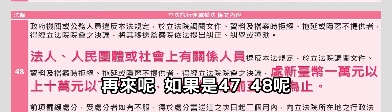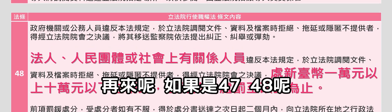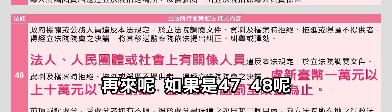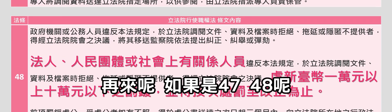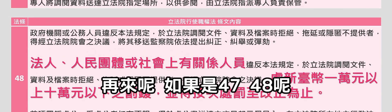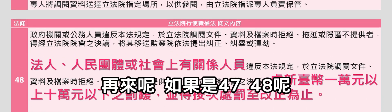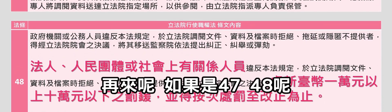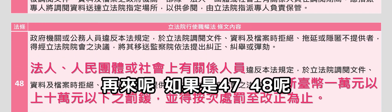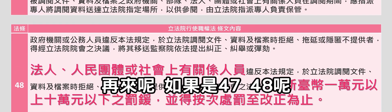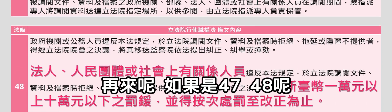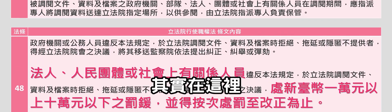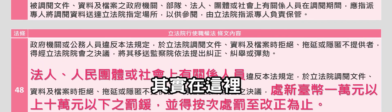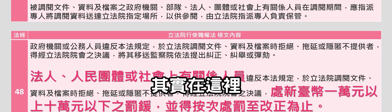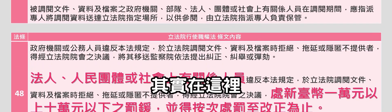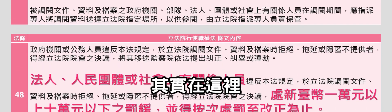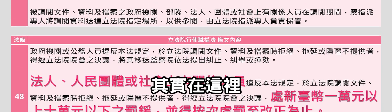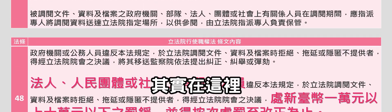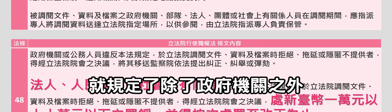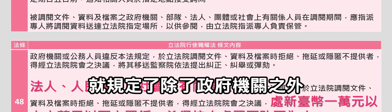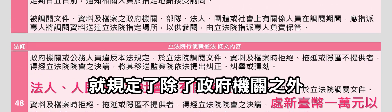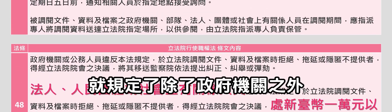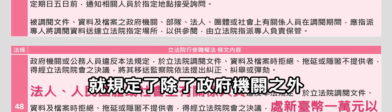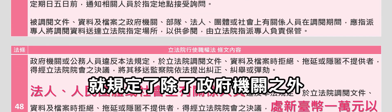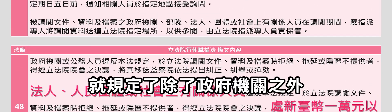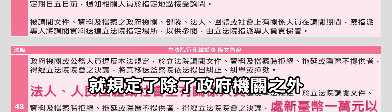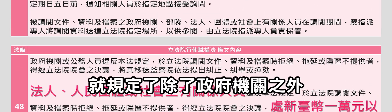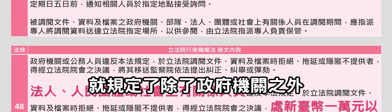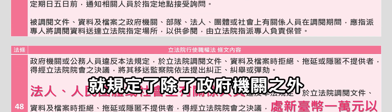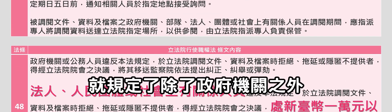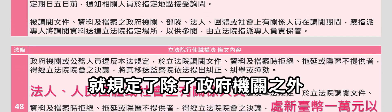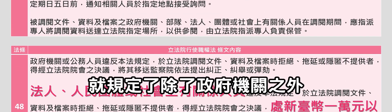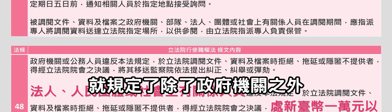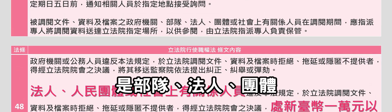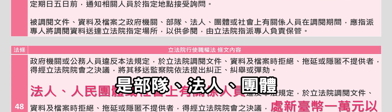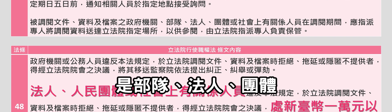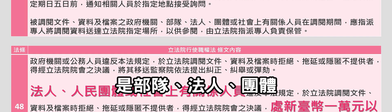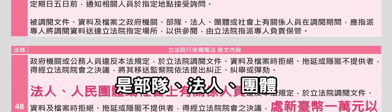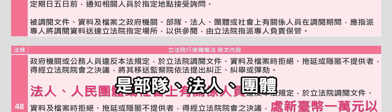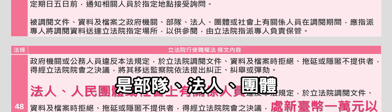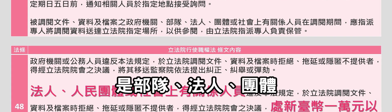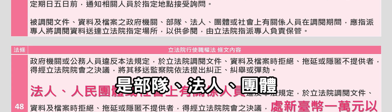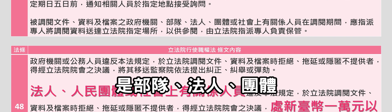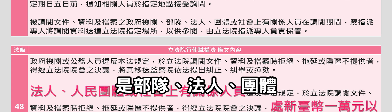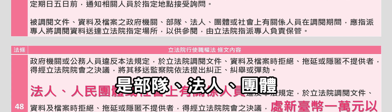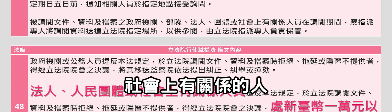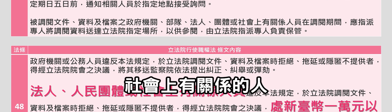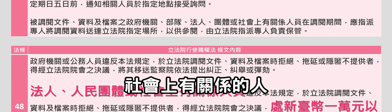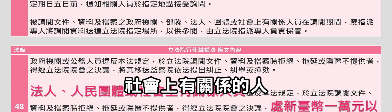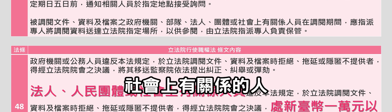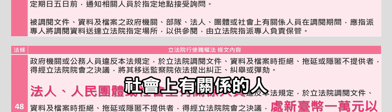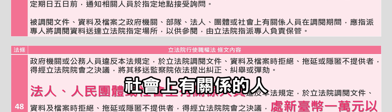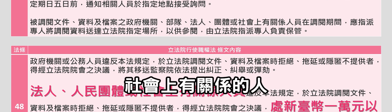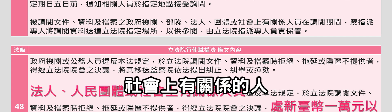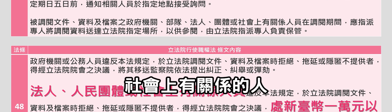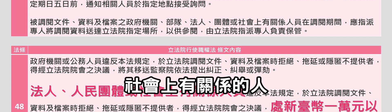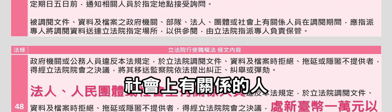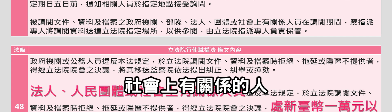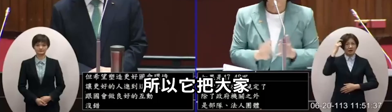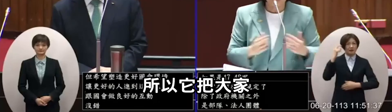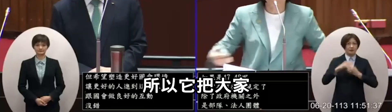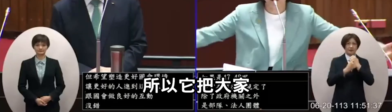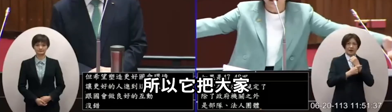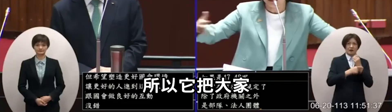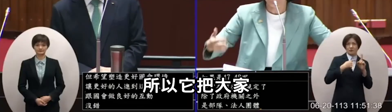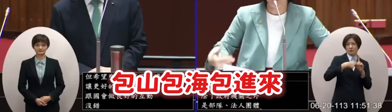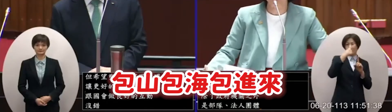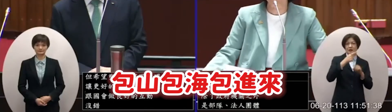果是47、48呢，其实在这里就规定了，除了政府机关之外，是不对法人、团体、社会上有关系的人，